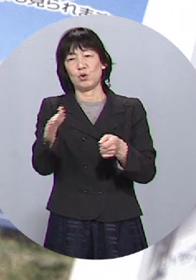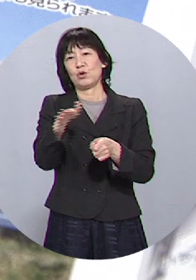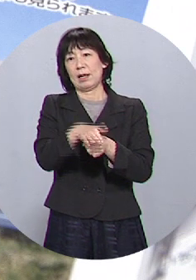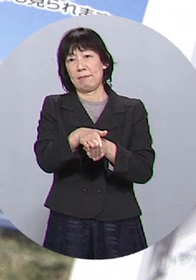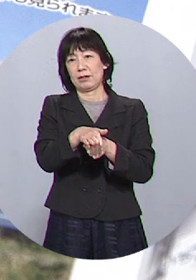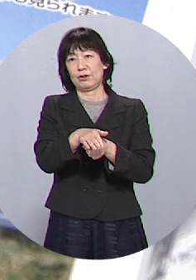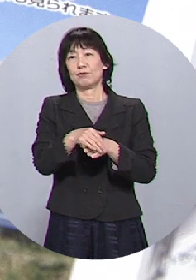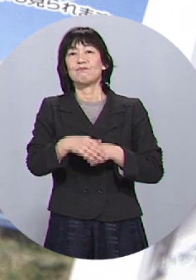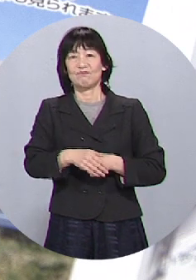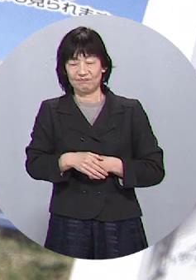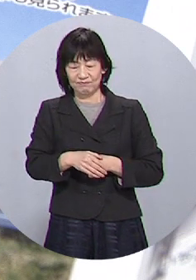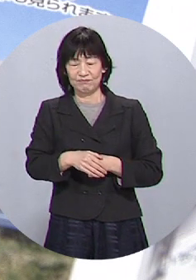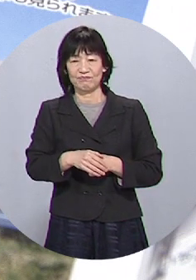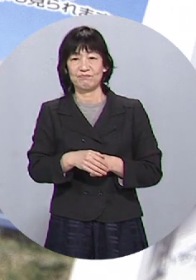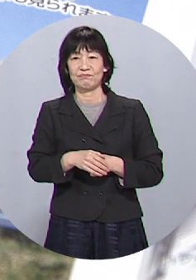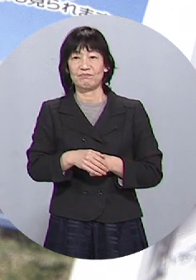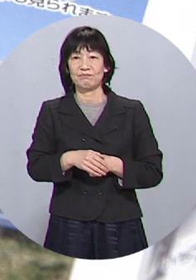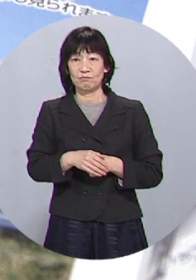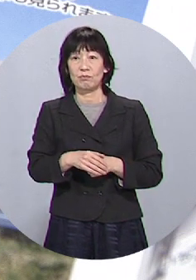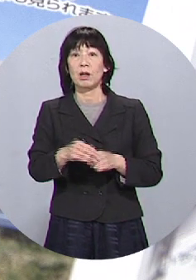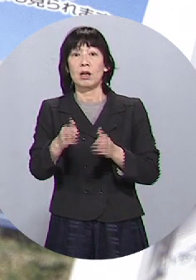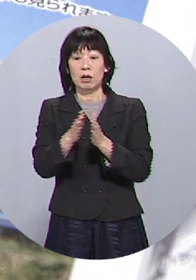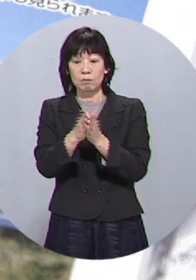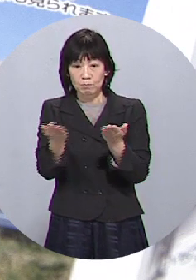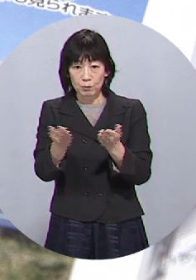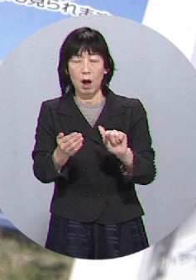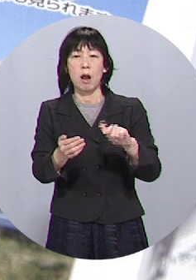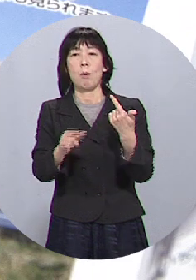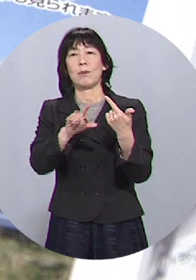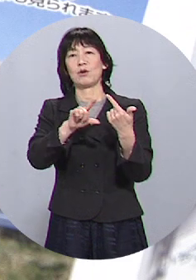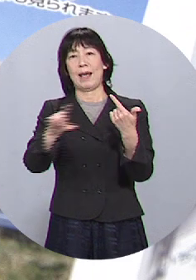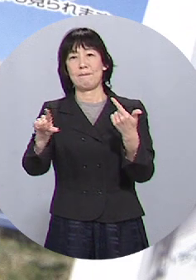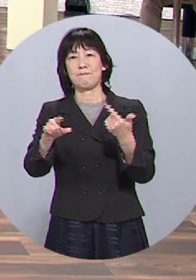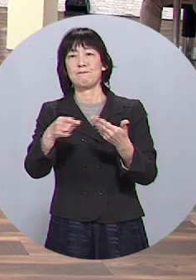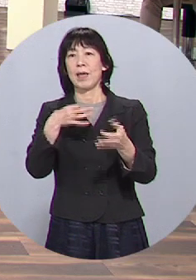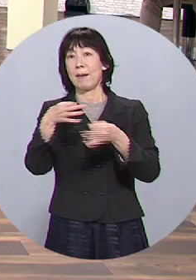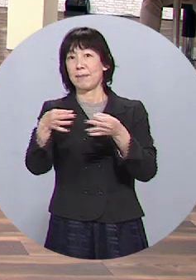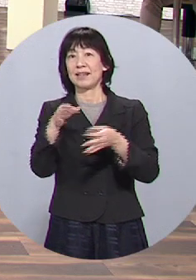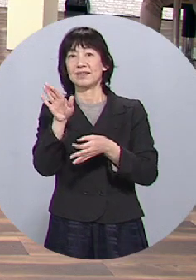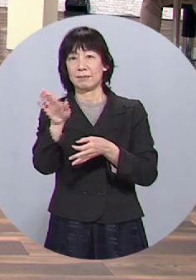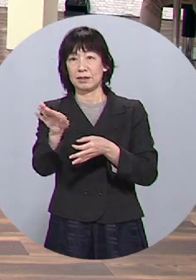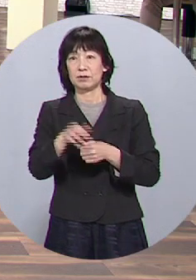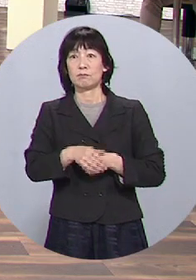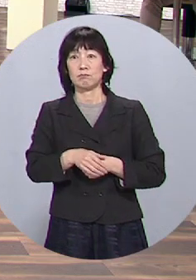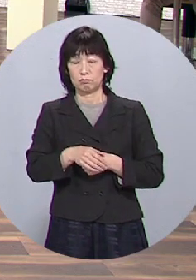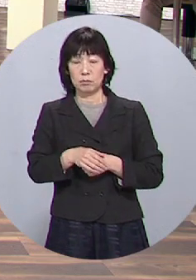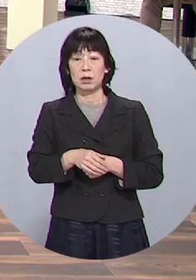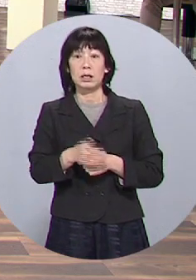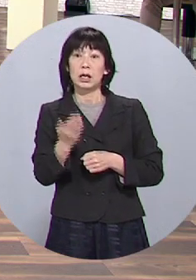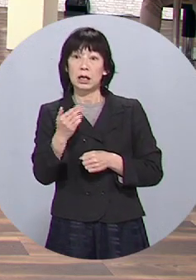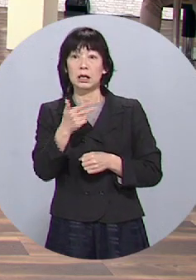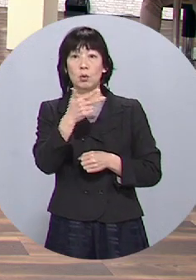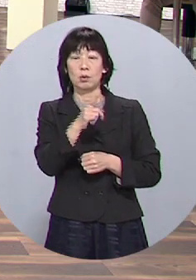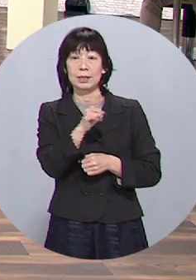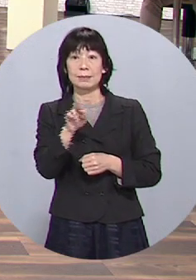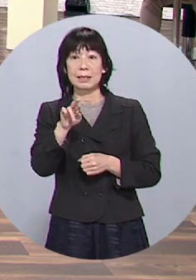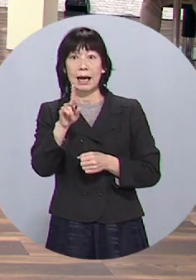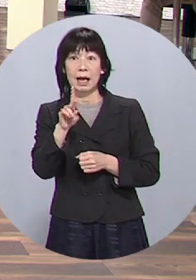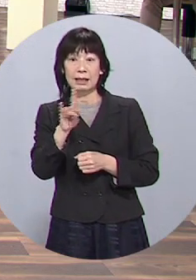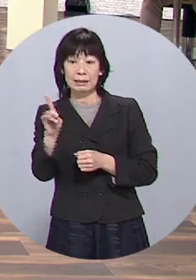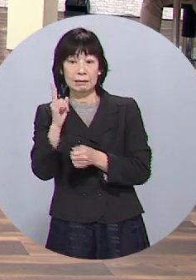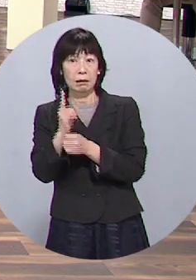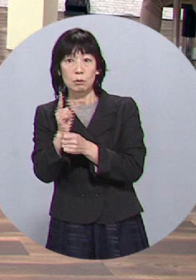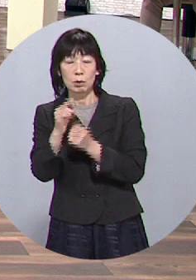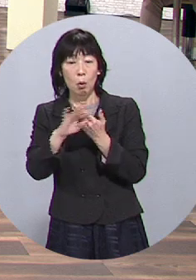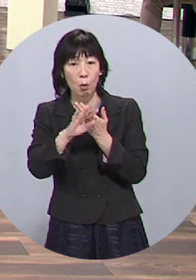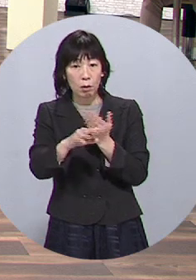物産観光館ソピアなどで600円で販売しています。 これしびらきファームさん以外にもいろいろ載ってるんですね、 は い、 そう